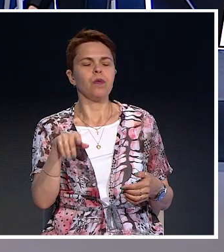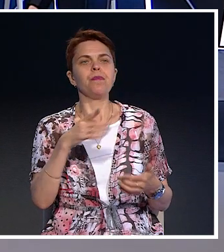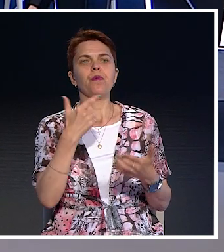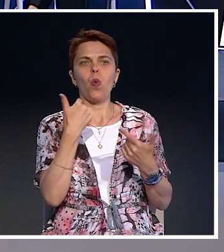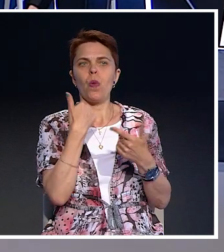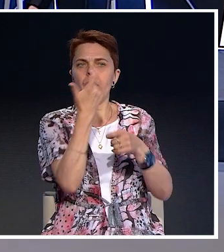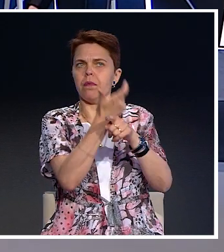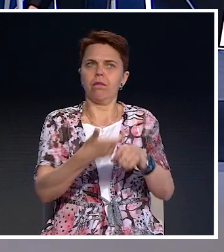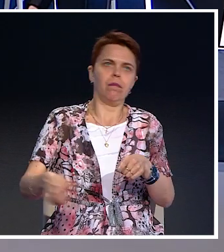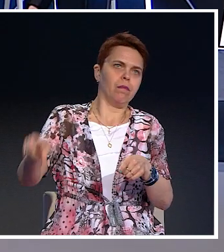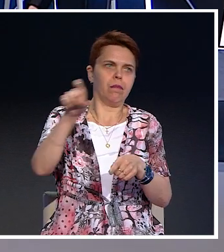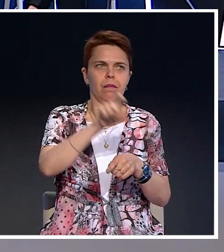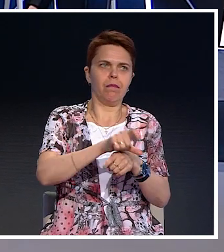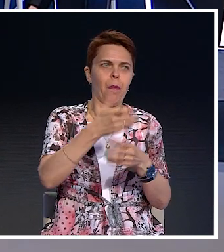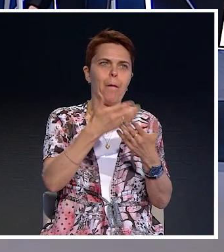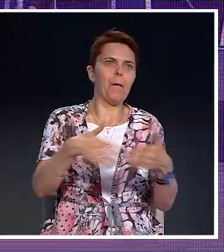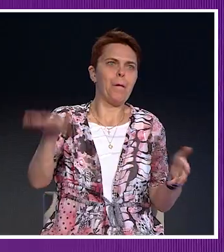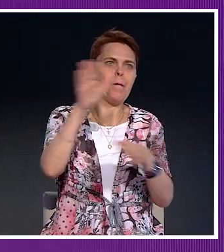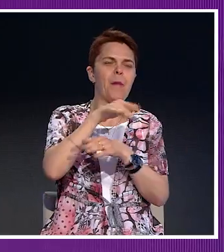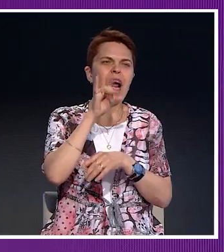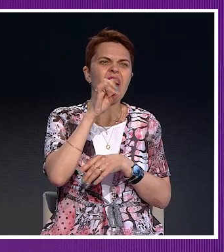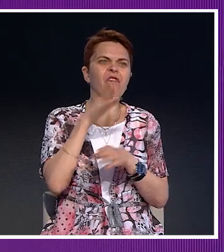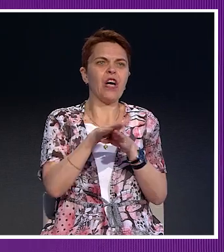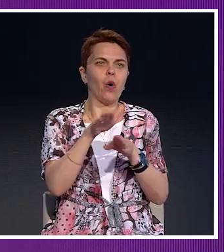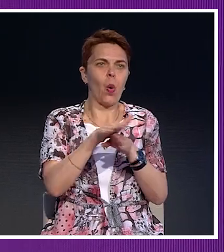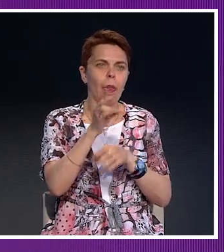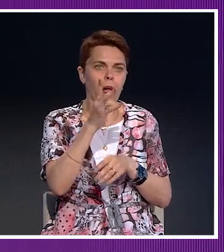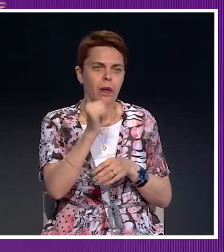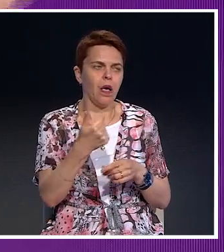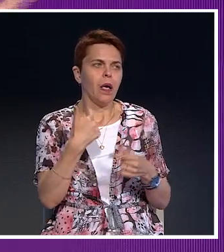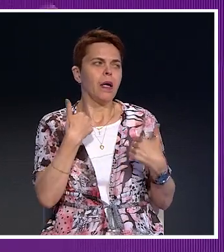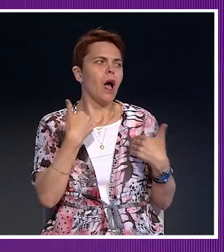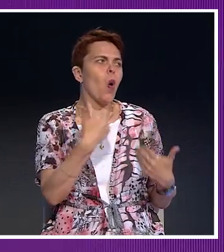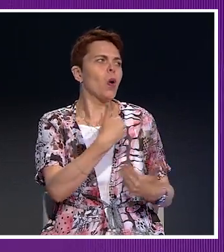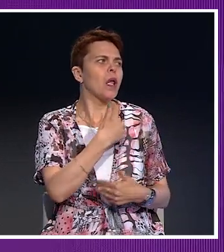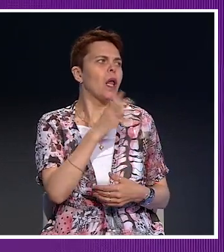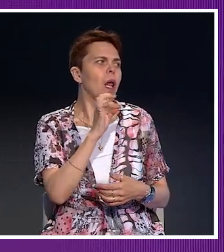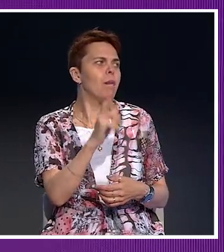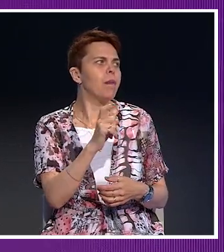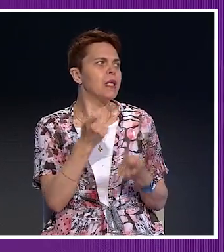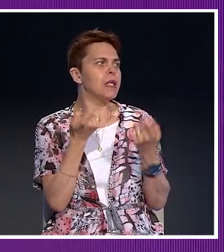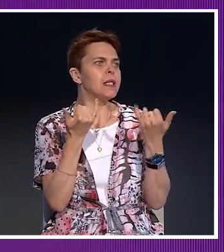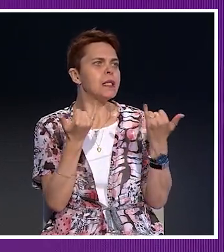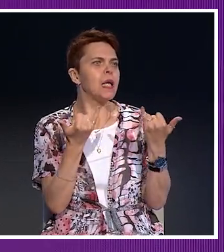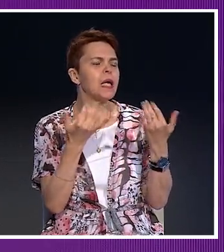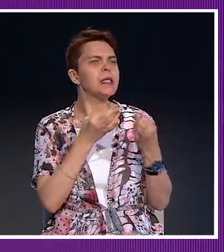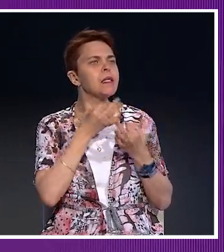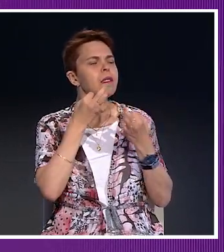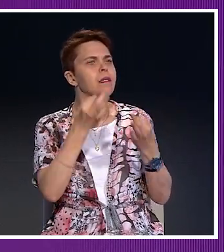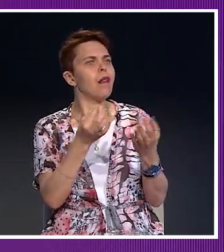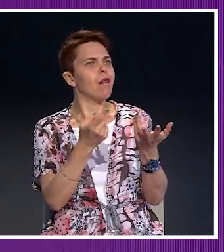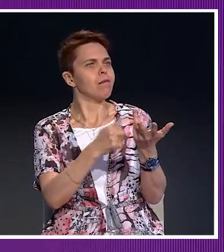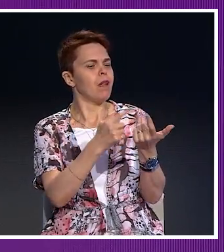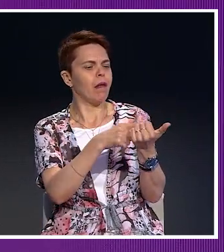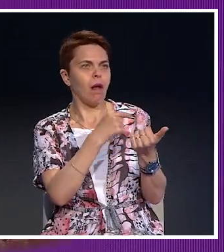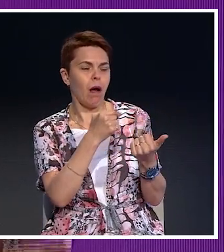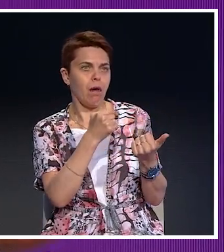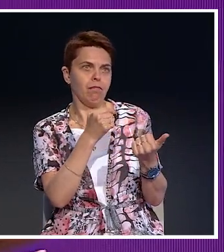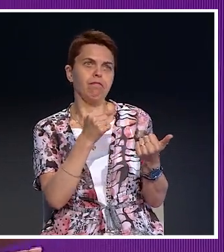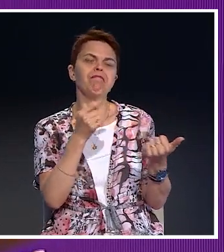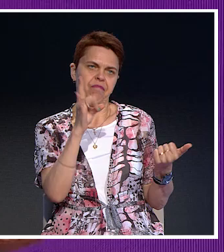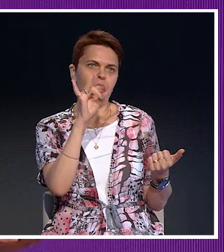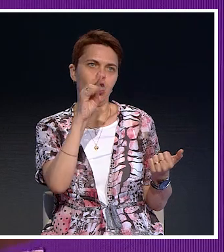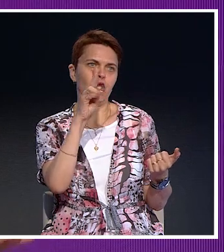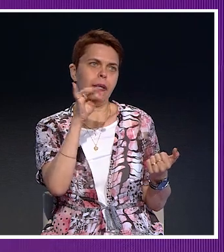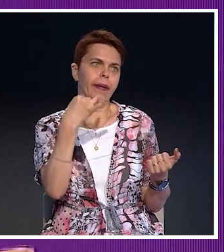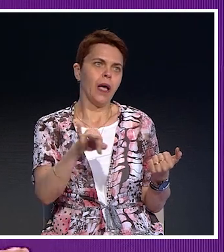нас перевиконана у відповідності до законодавства. Я би, знаєте, хотіла от зараз сказати декілька речей. Почати з